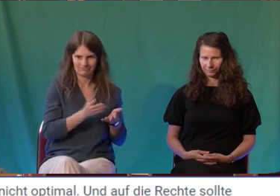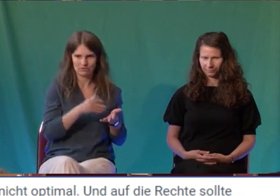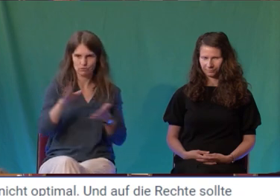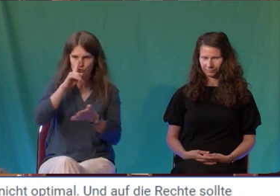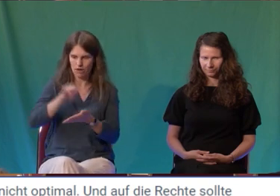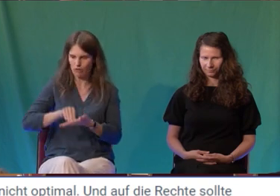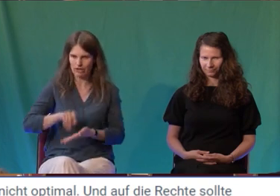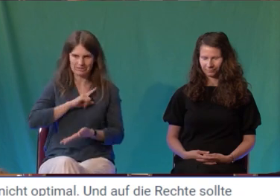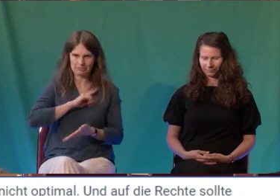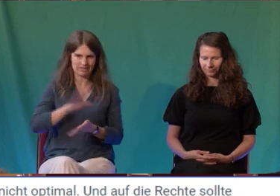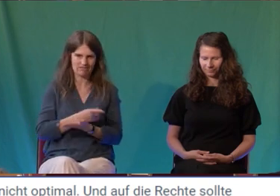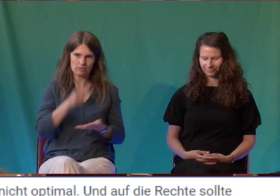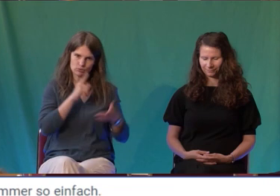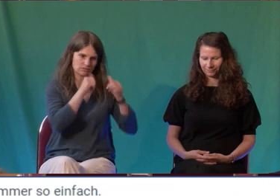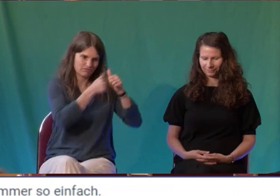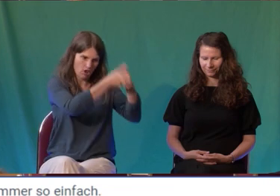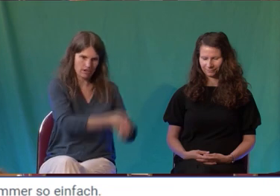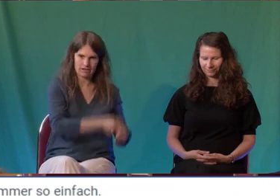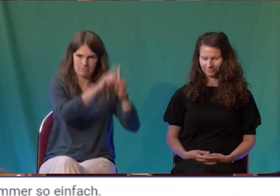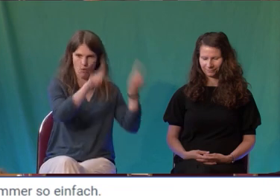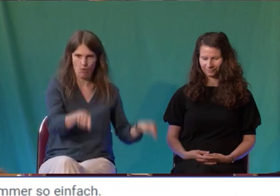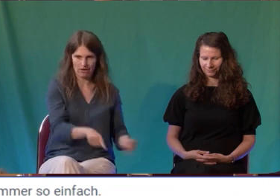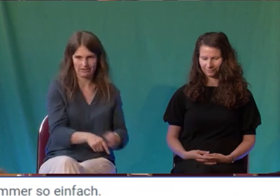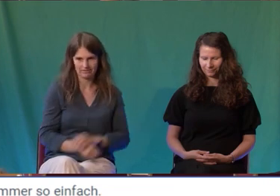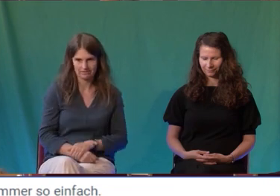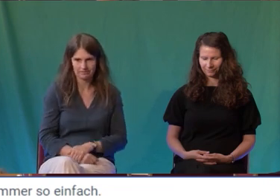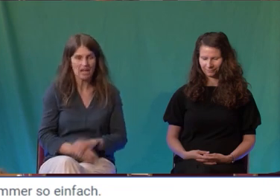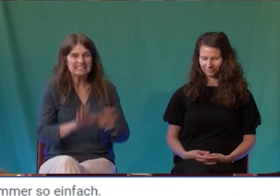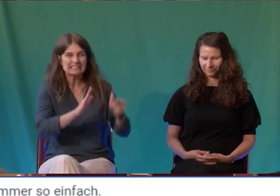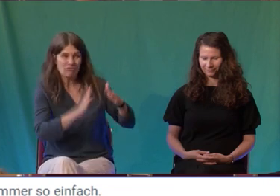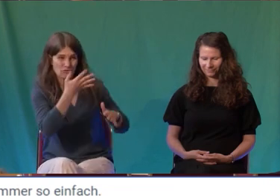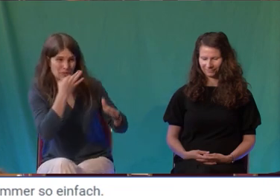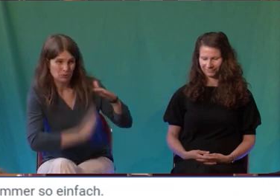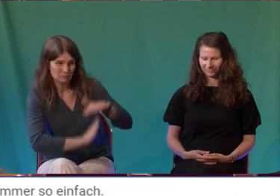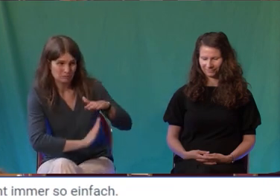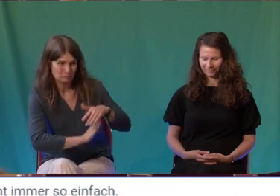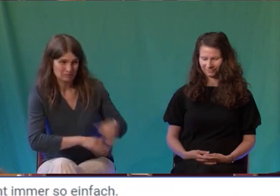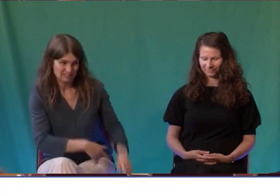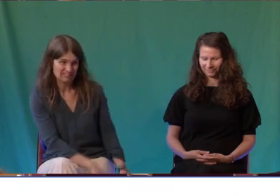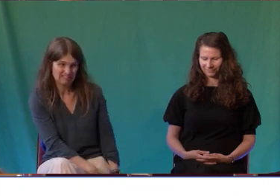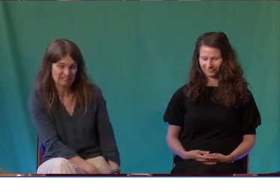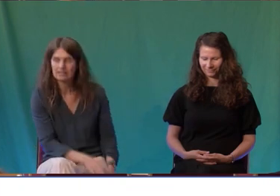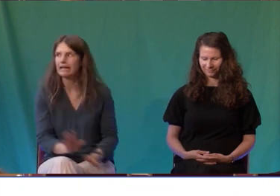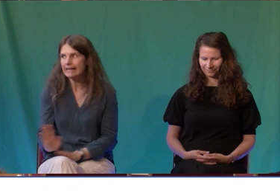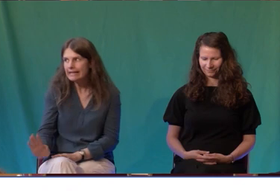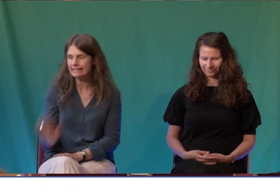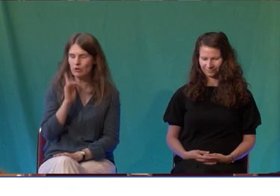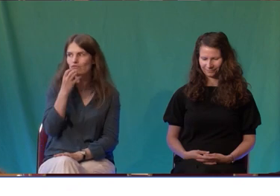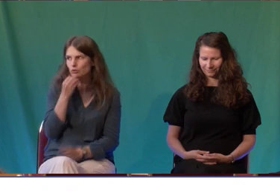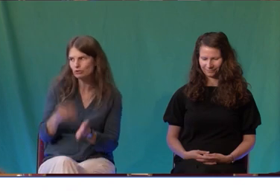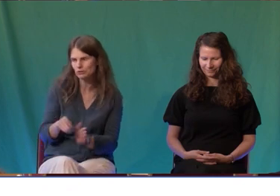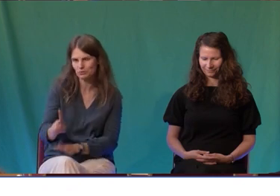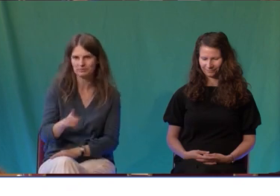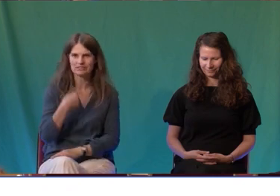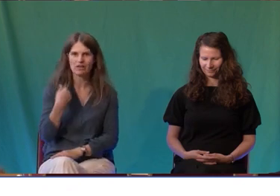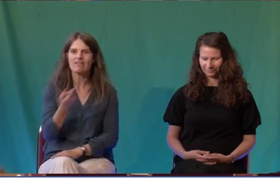sagen wunderbar dann kommen wir kurz zu den Wünschen also ein großer Wunsch ist mehr Personal